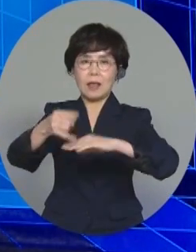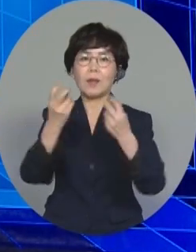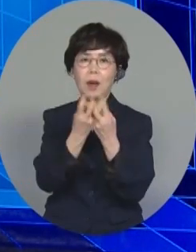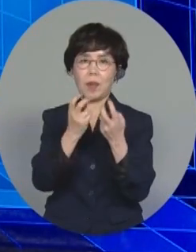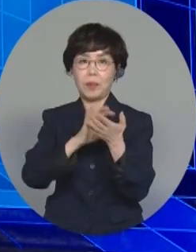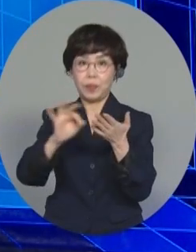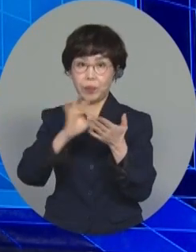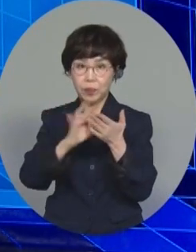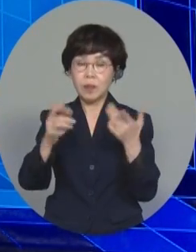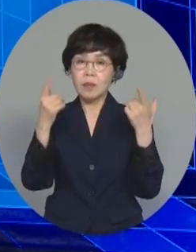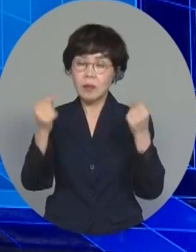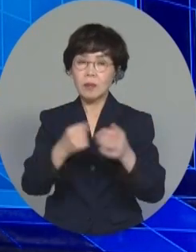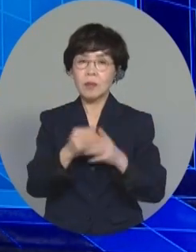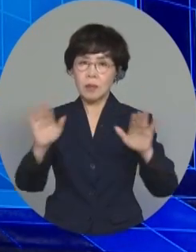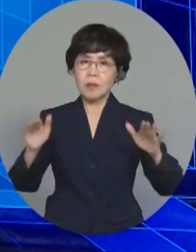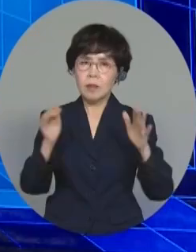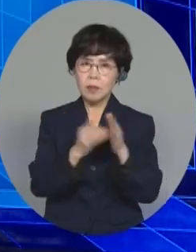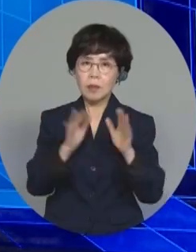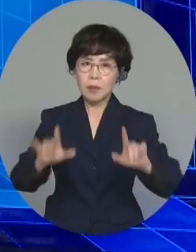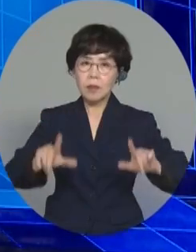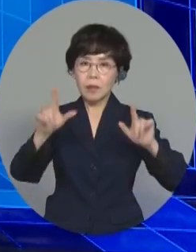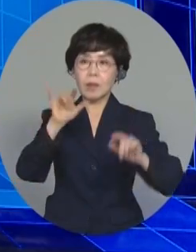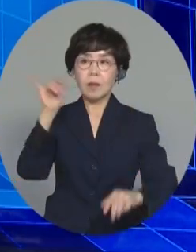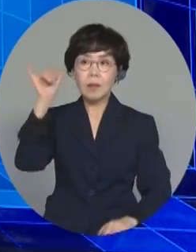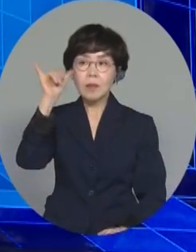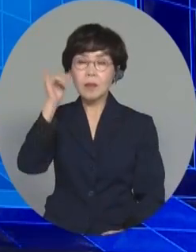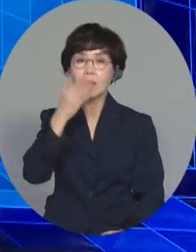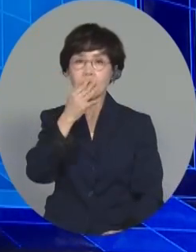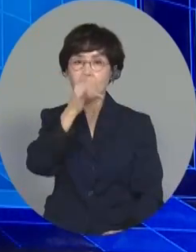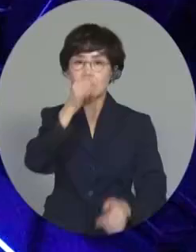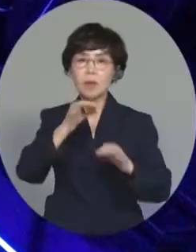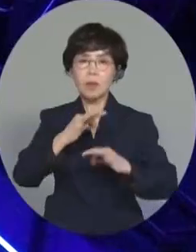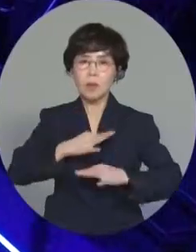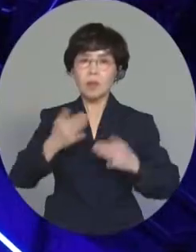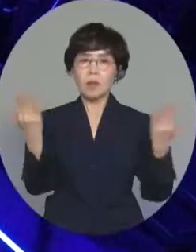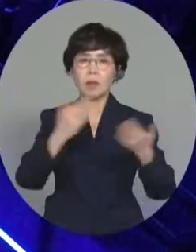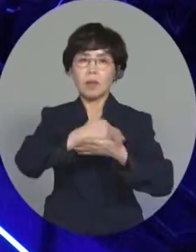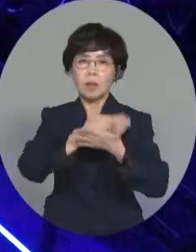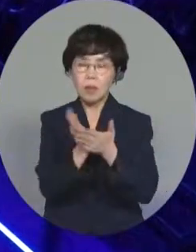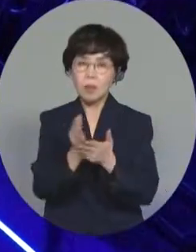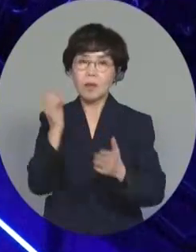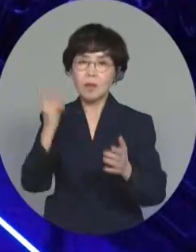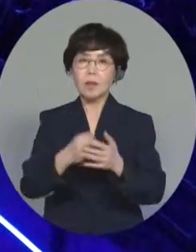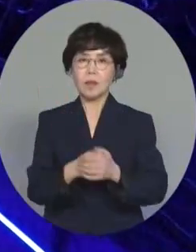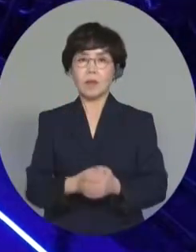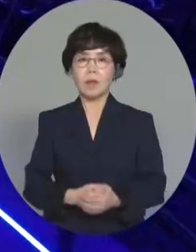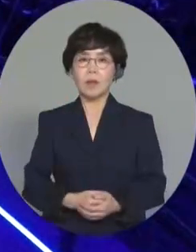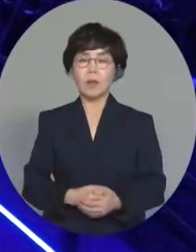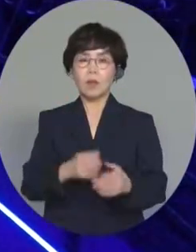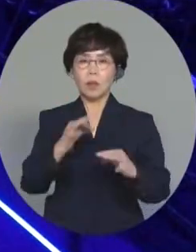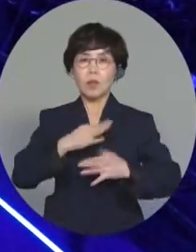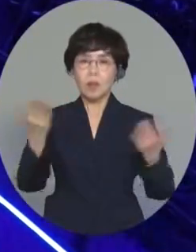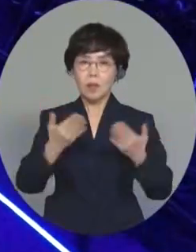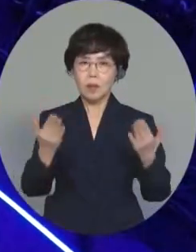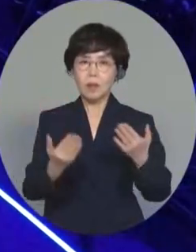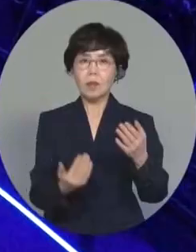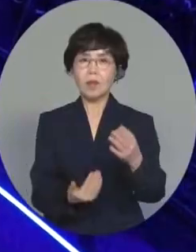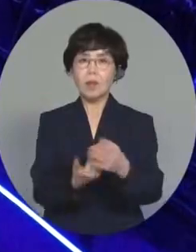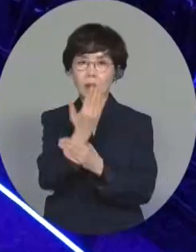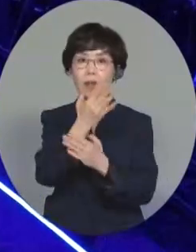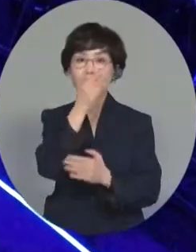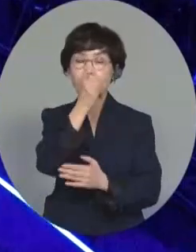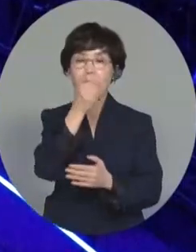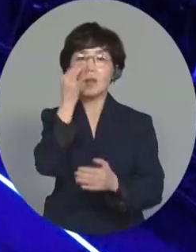했습니다. 자, 이렇게 지금까지 오늘날 AI가 할 수 있는 놀라운 일들 그리고 사회에 큰 효익을 가져올 수 있는 일들을